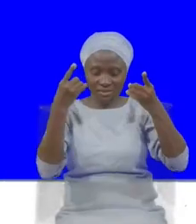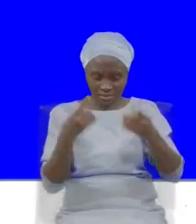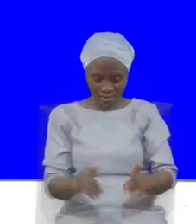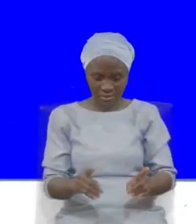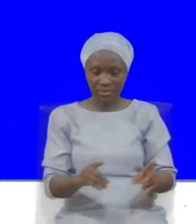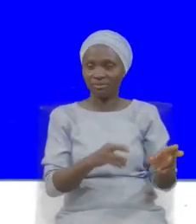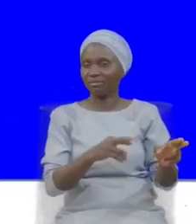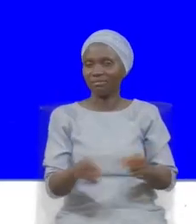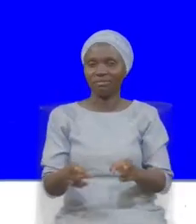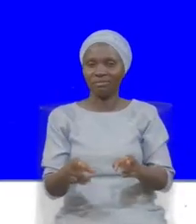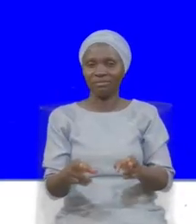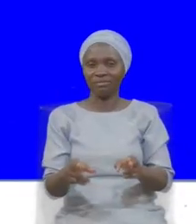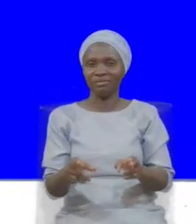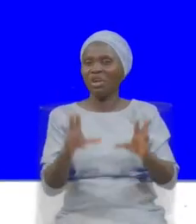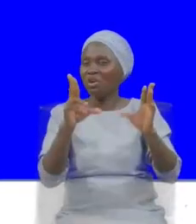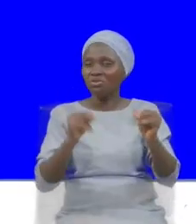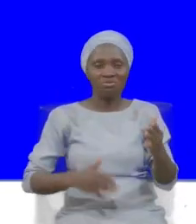Cela s'accomplira.